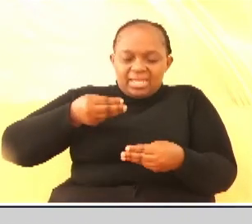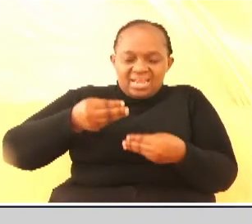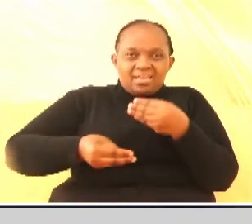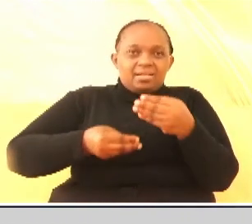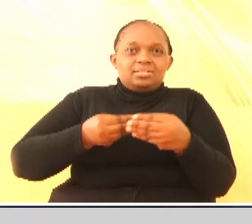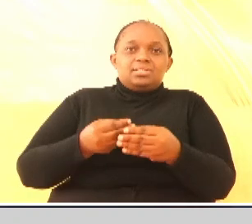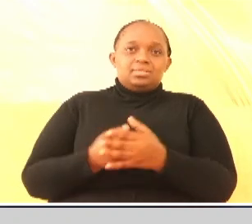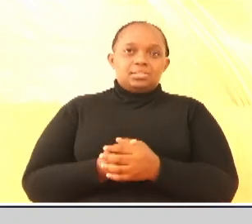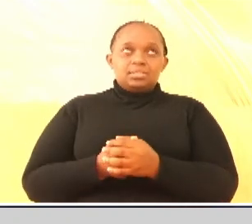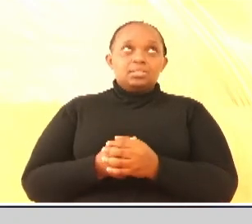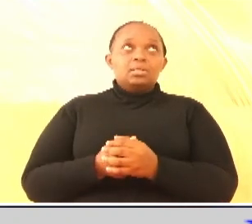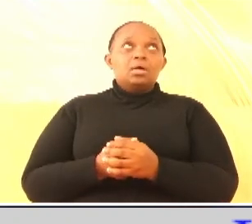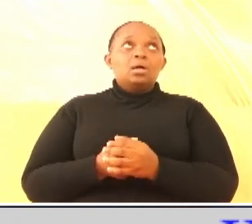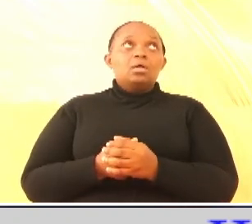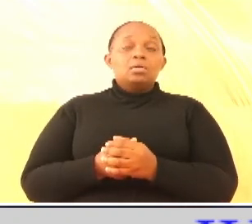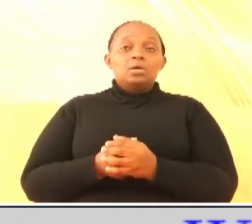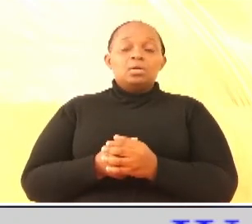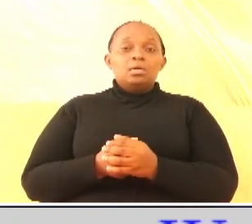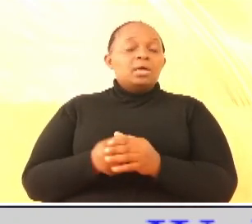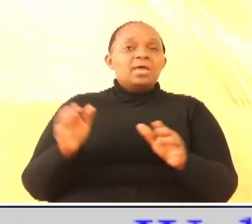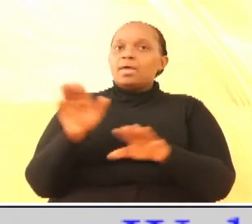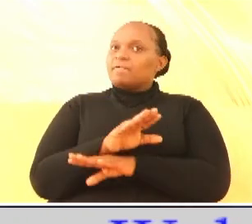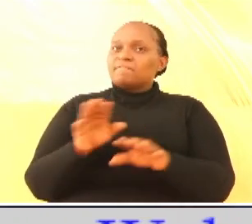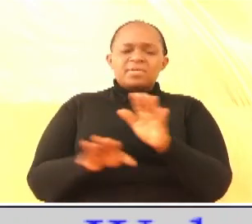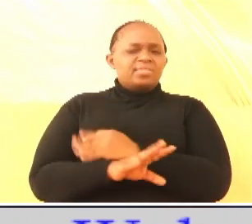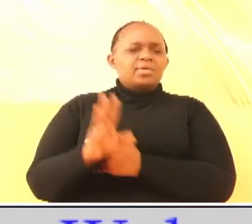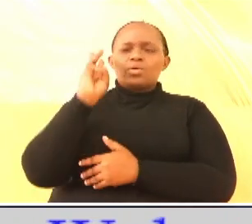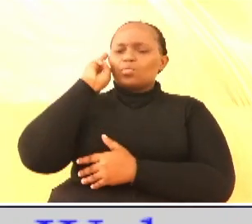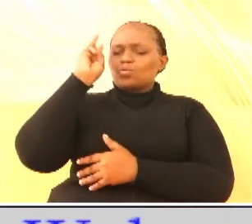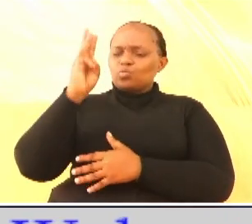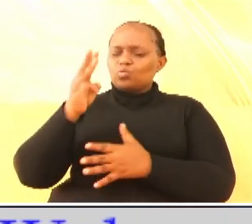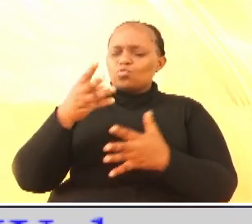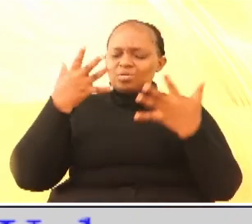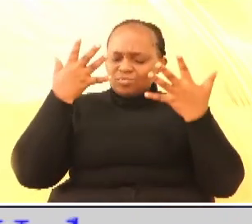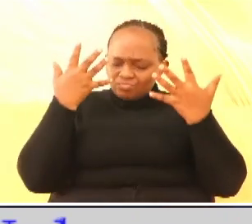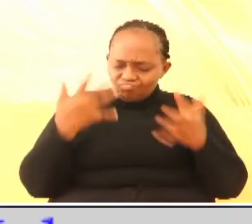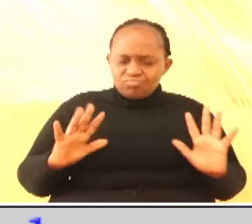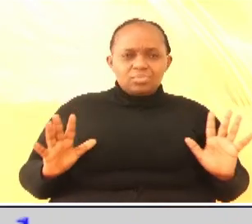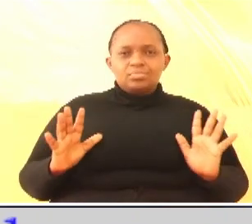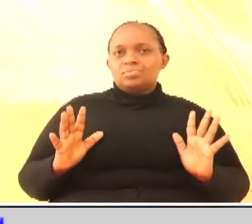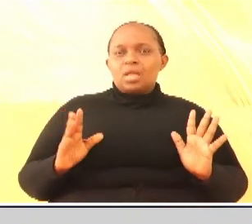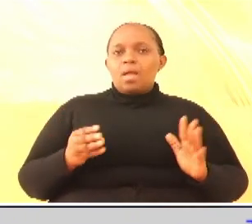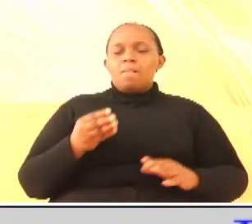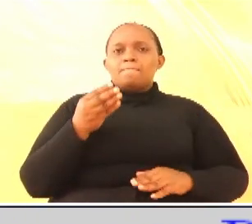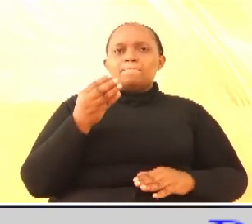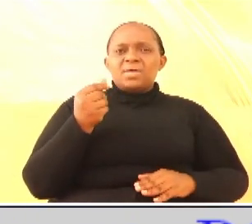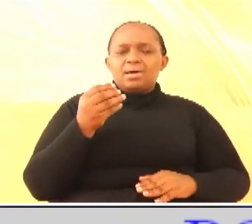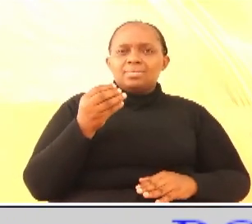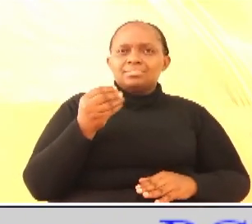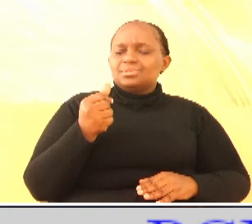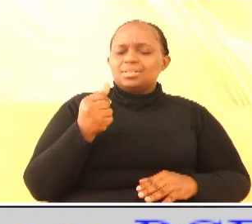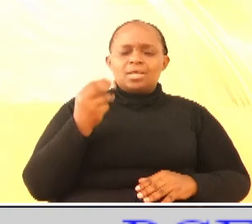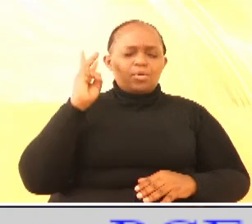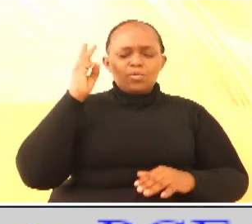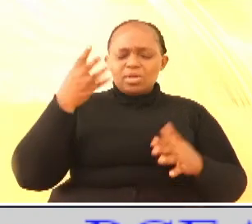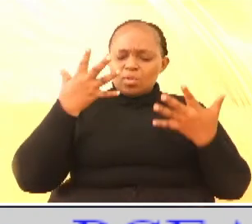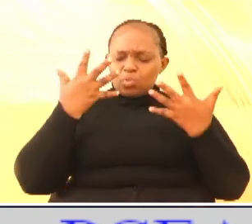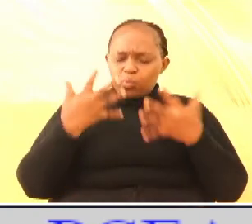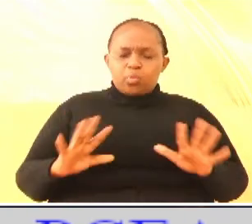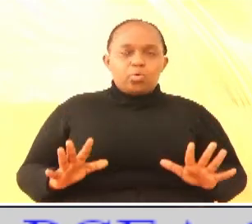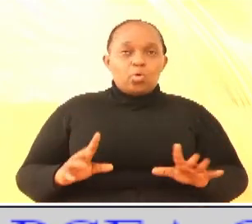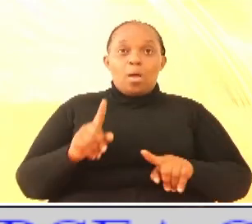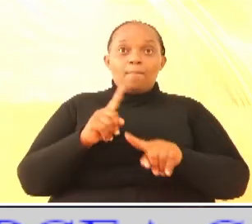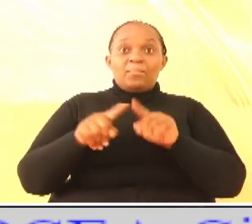Bwana. Mashamba utawacha itaisha, pesa utawacha zitamalizwa na watoto, lakini ukiwapatia urithi wa values